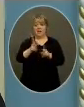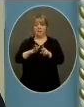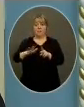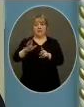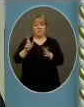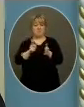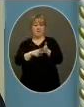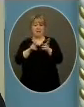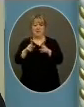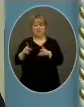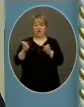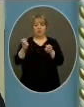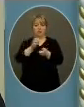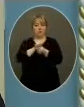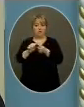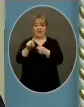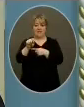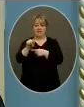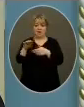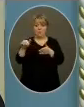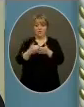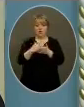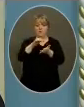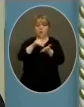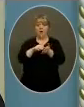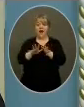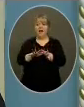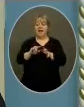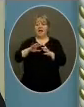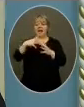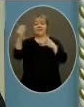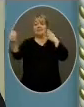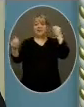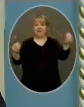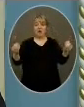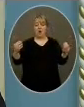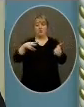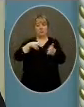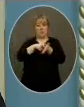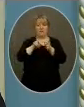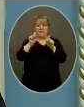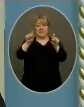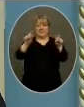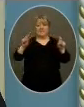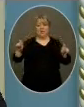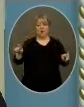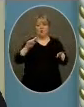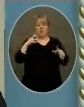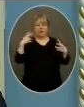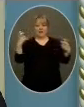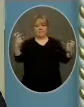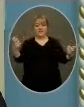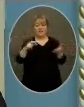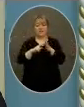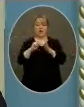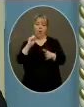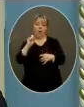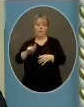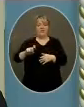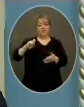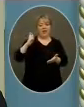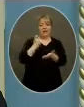télévision, car les ondes à l'extérieur de Montréal sont trop faibles pour être captées, nous sommes obligés d'acheter le câble pour écouter la télévision.